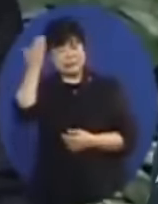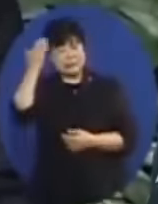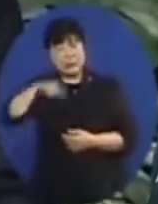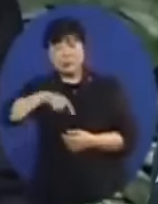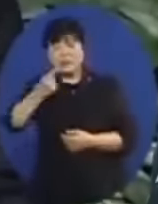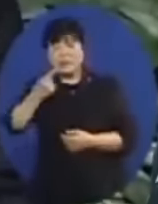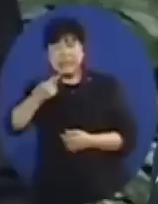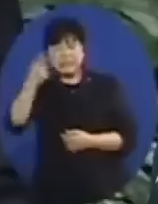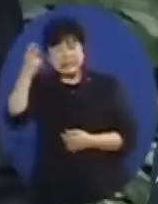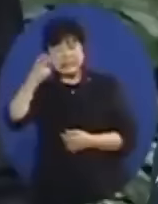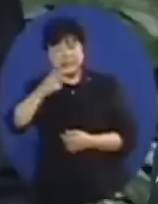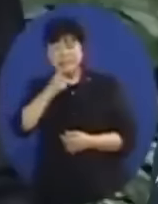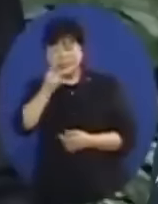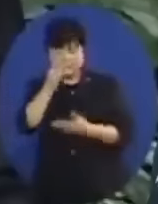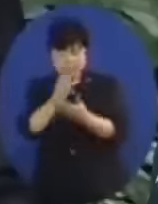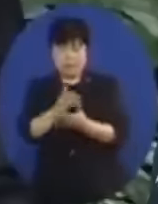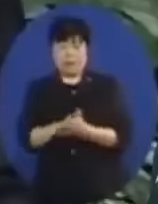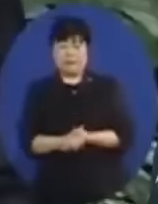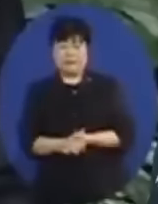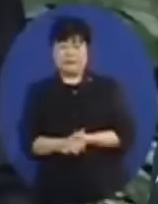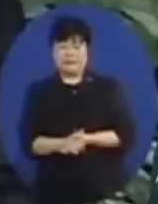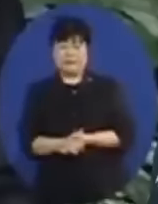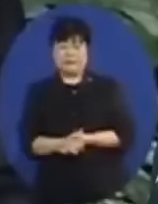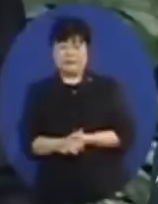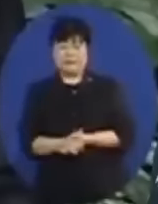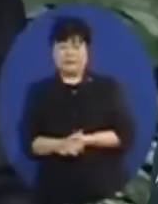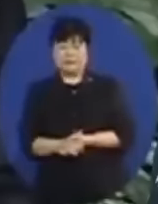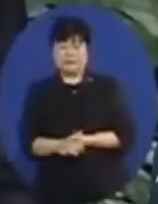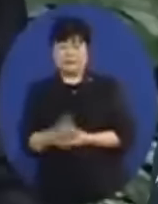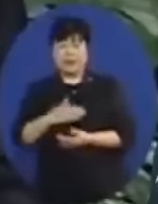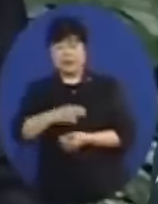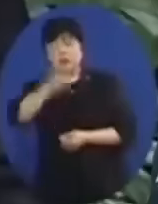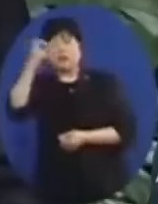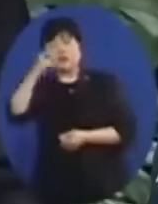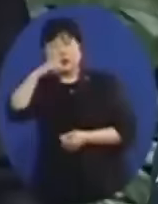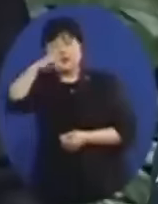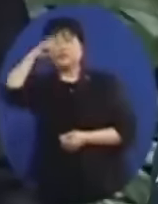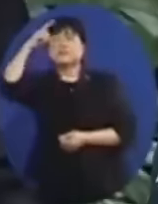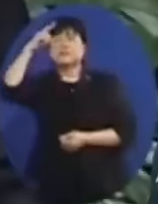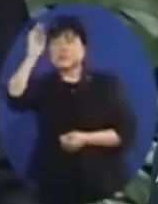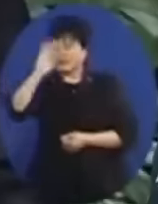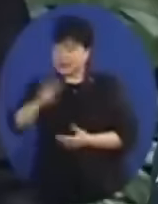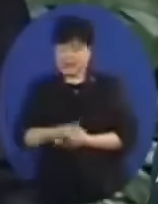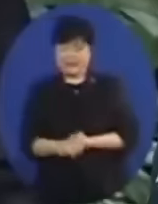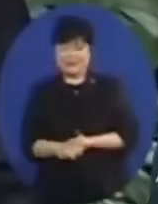됩니다. 내가 너보다 낫다 오만하고 교만하고